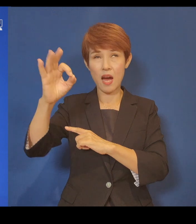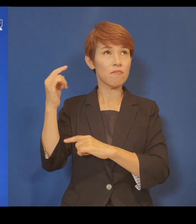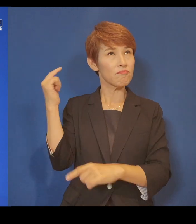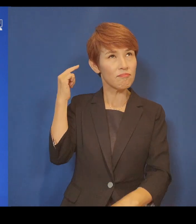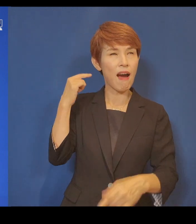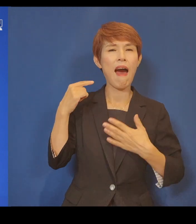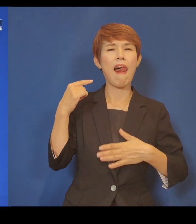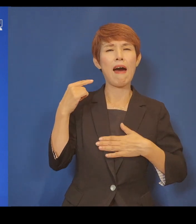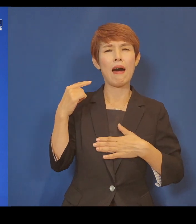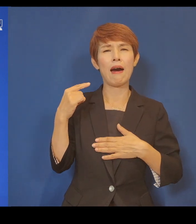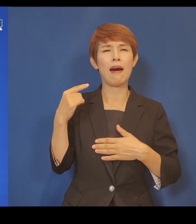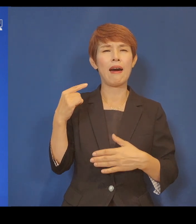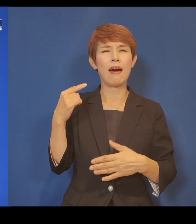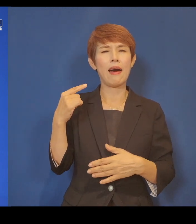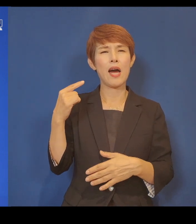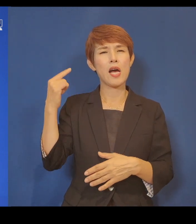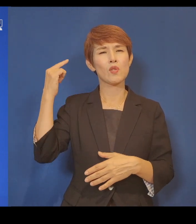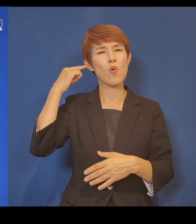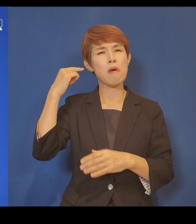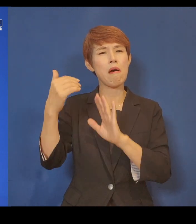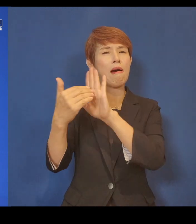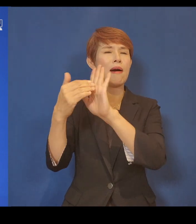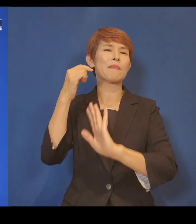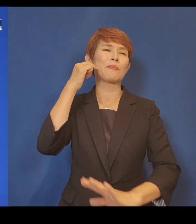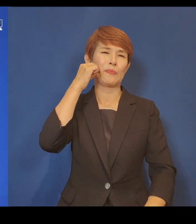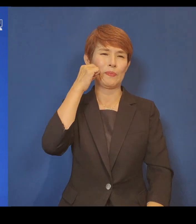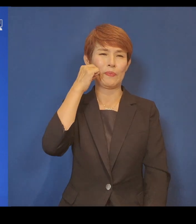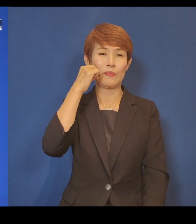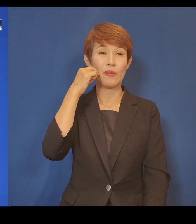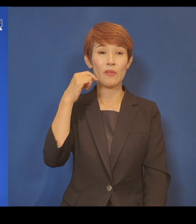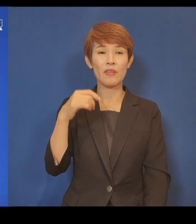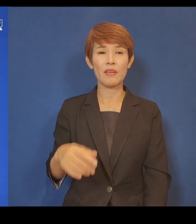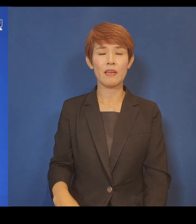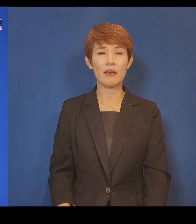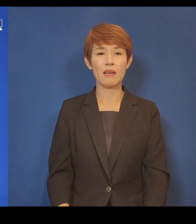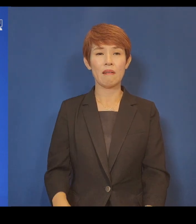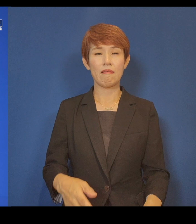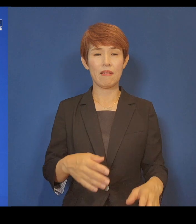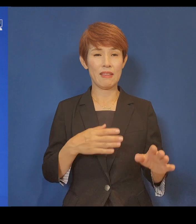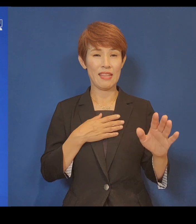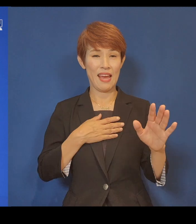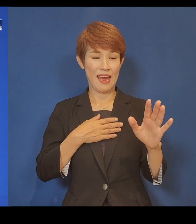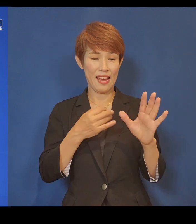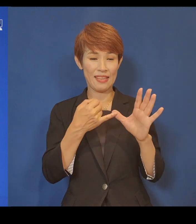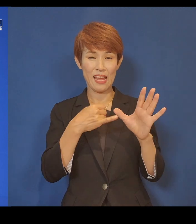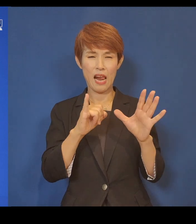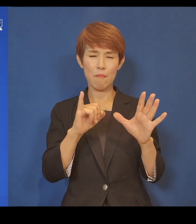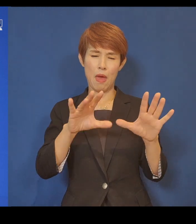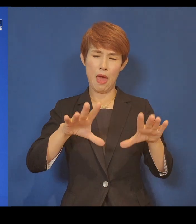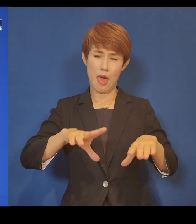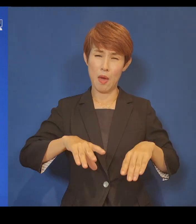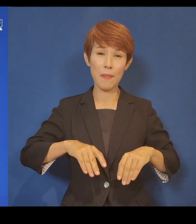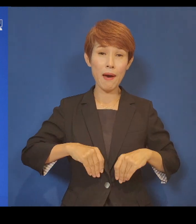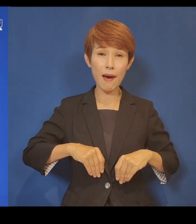있어요. 그만큼 소리가 방음이 안 됐어요. 근데 이 큰아이가 배가 고프면